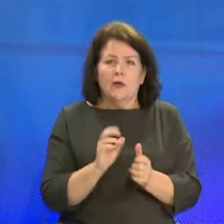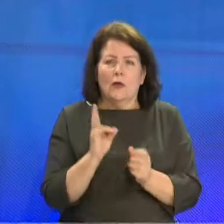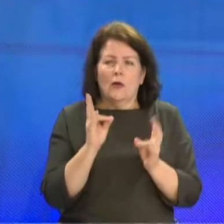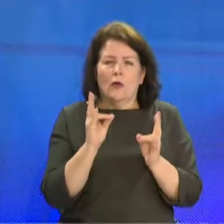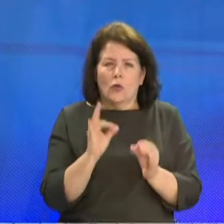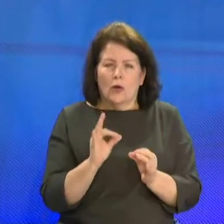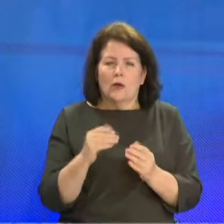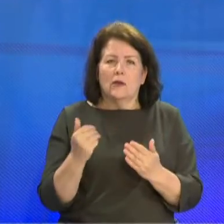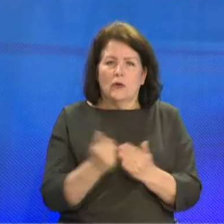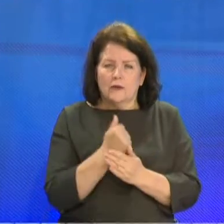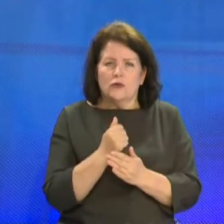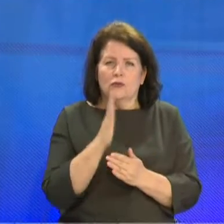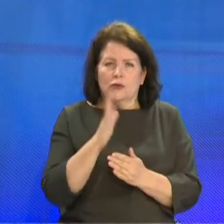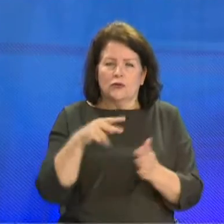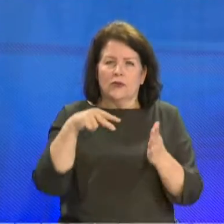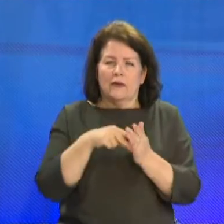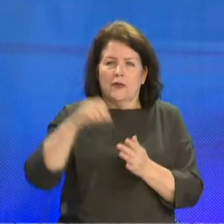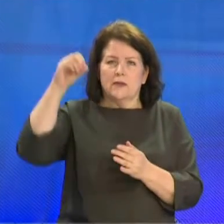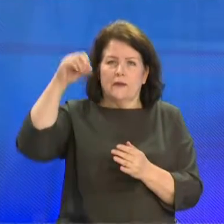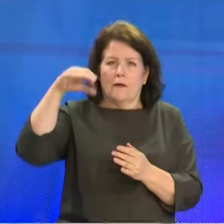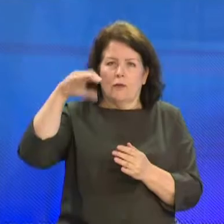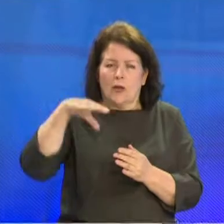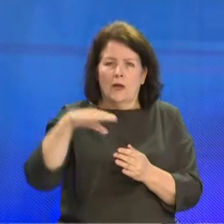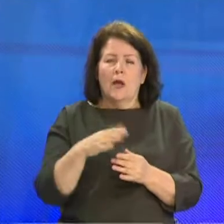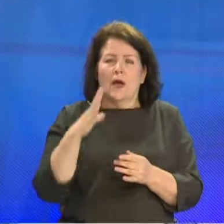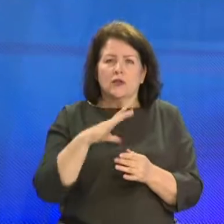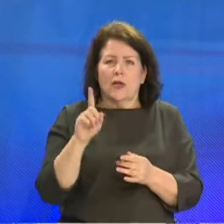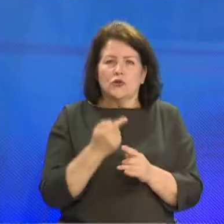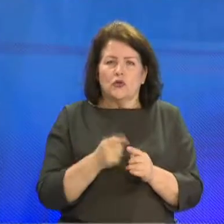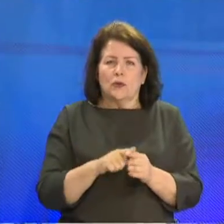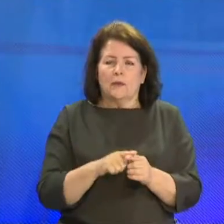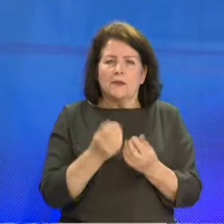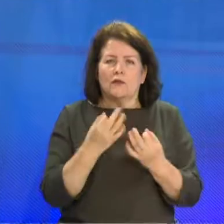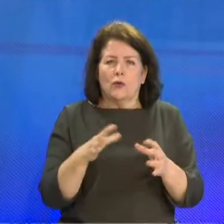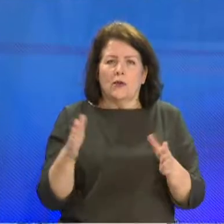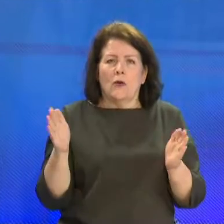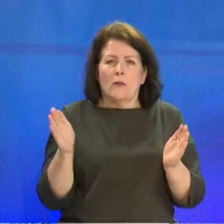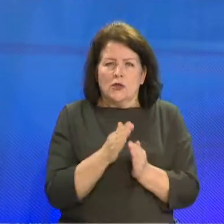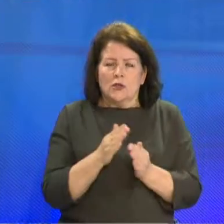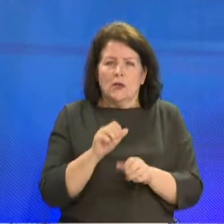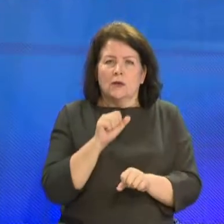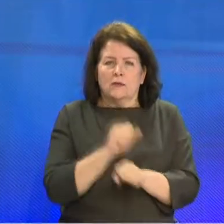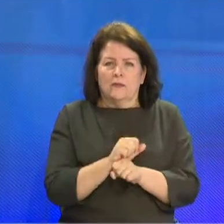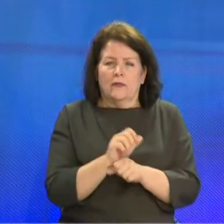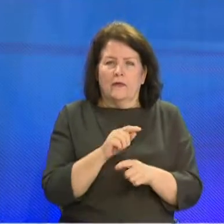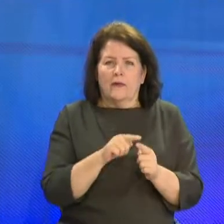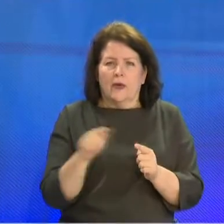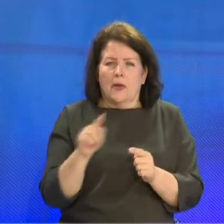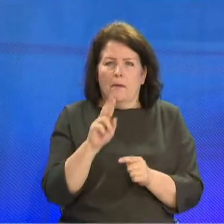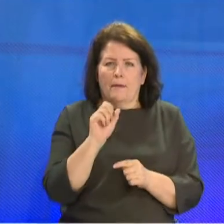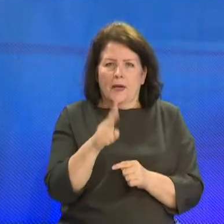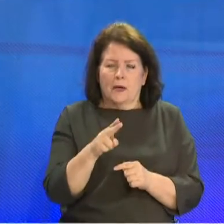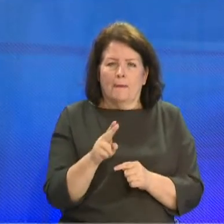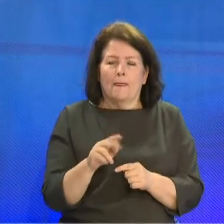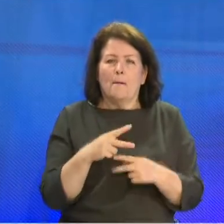светлофорного объекта. Чекается, что это дозволит сменьшить сколькость заторов у годинный пик. Параллельно дорожно-будовничные работы протягиваются